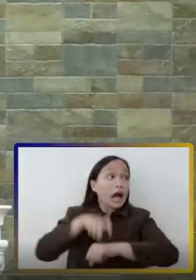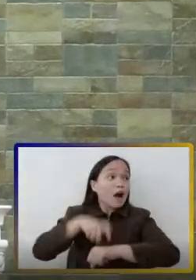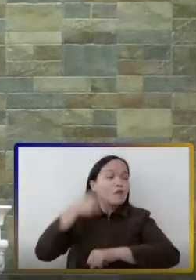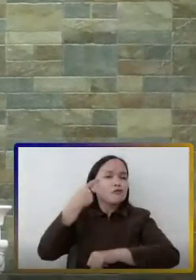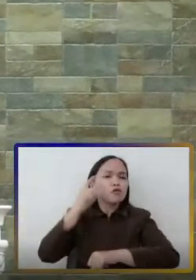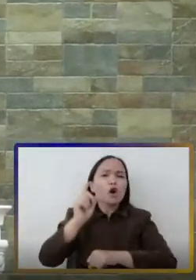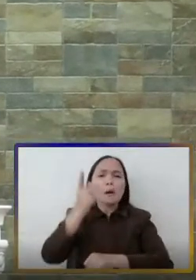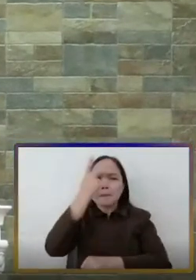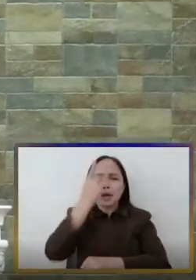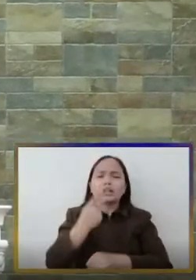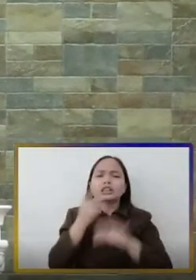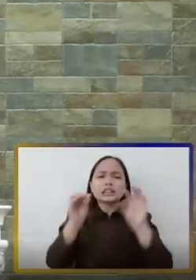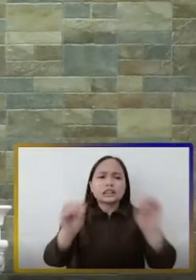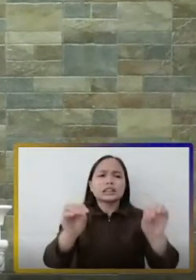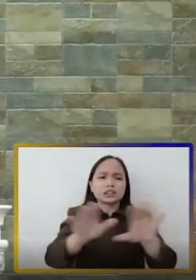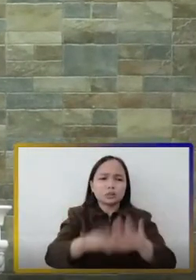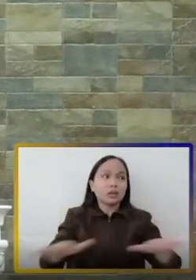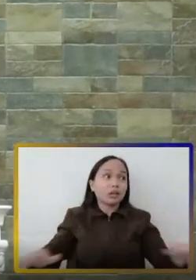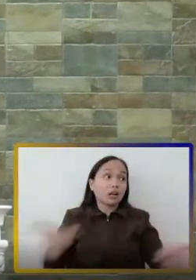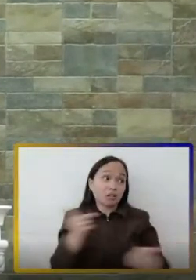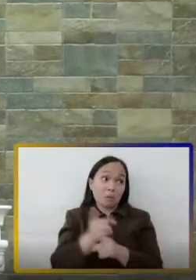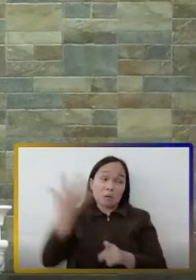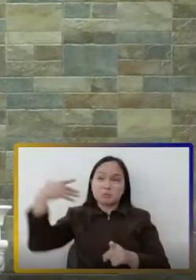Come on, talk to me parents if you can.